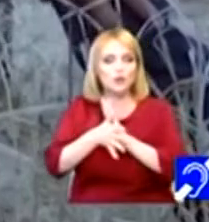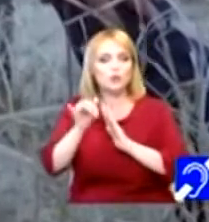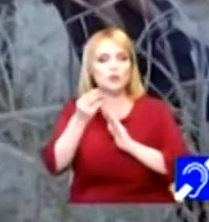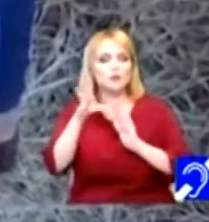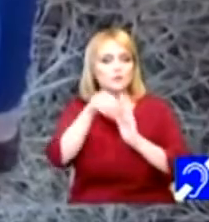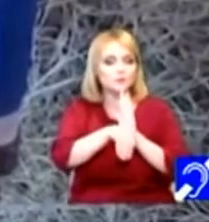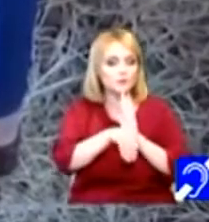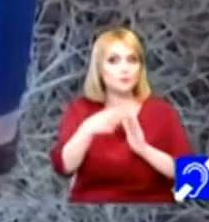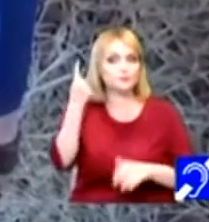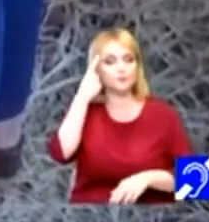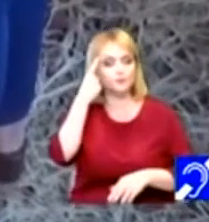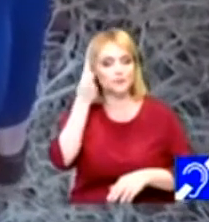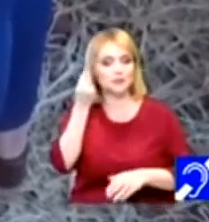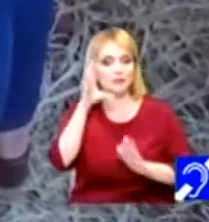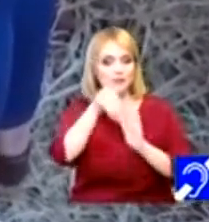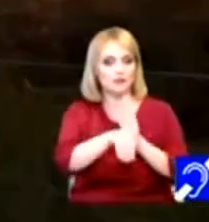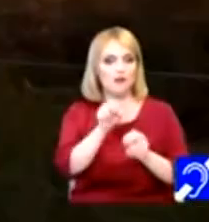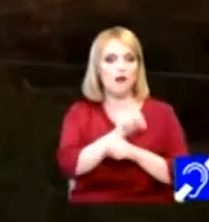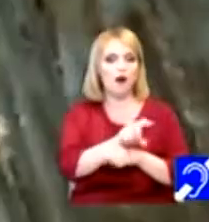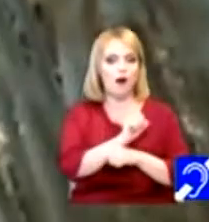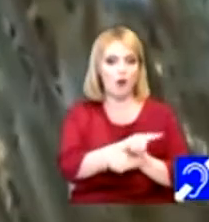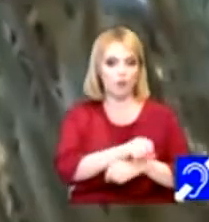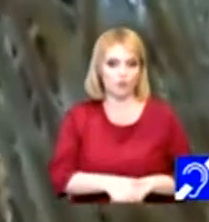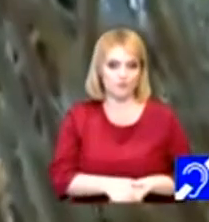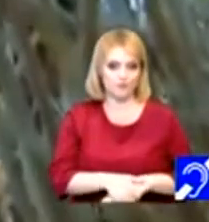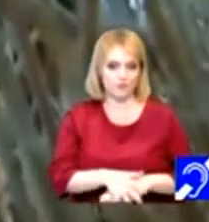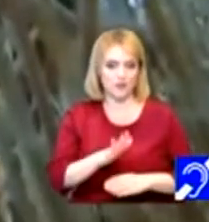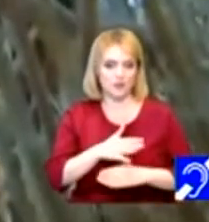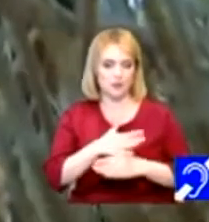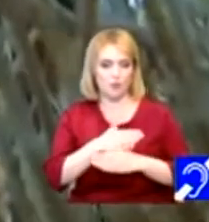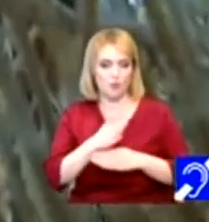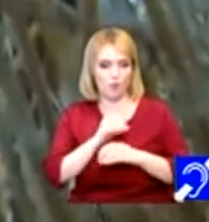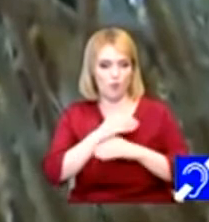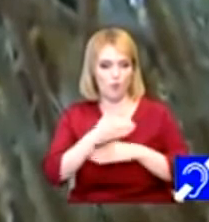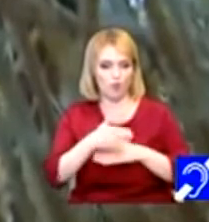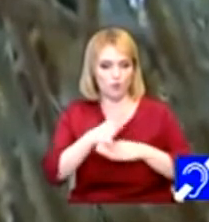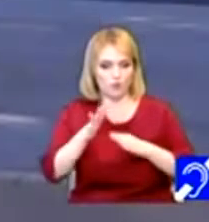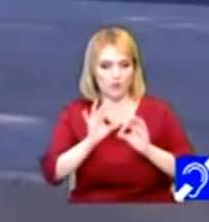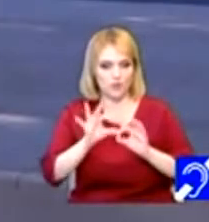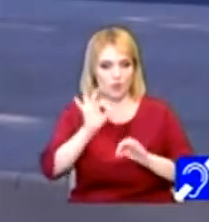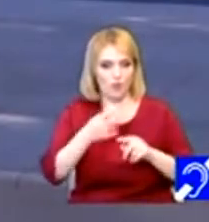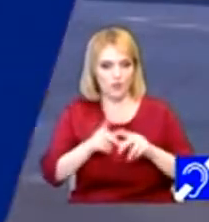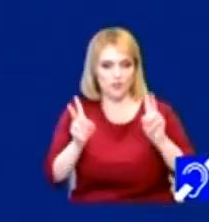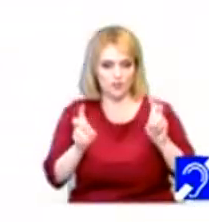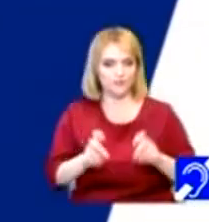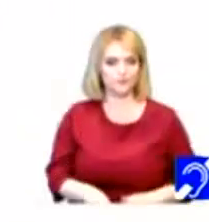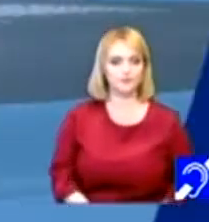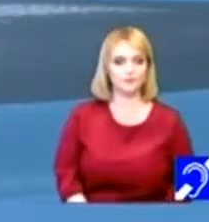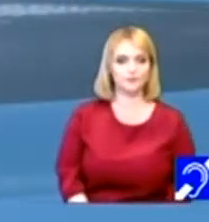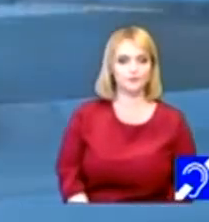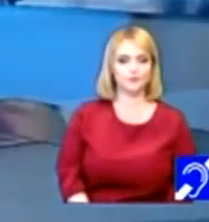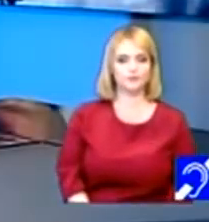de plasament au început să caute chiar ei metalul prețios. Despre noua goană după aur vorbim mai târziu în Telejurnal.